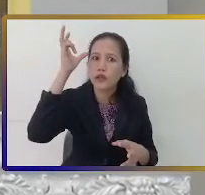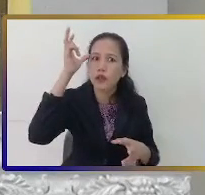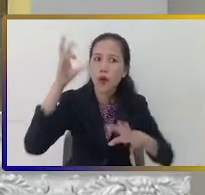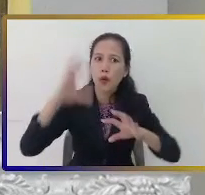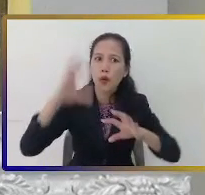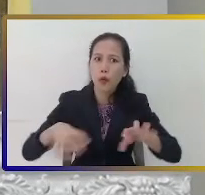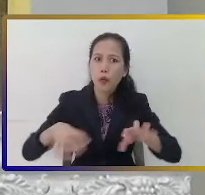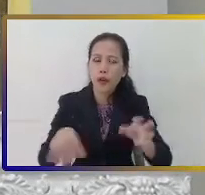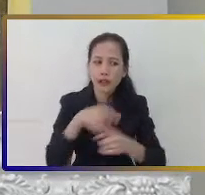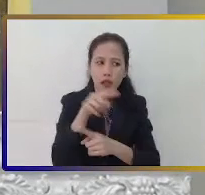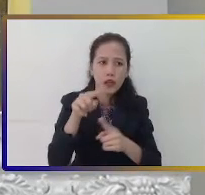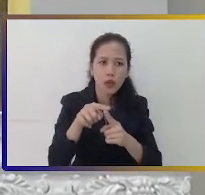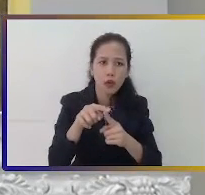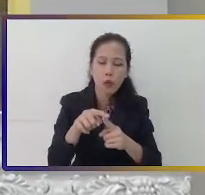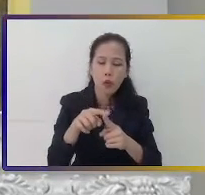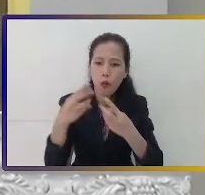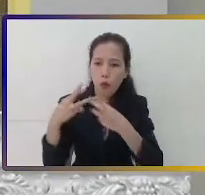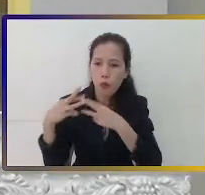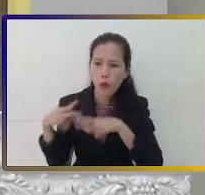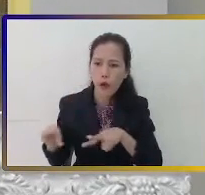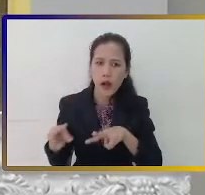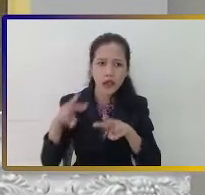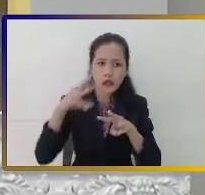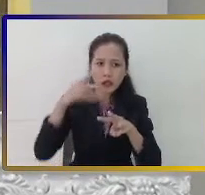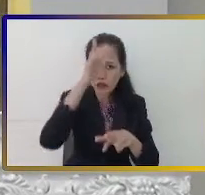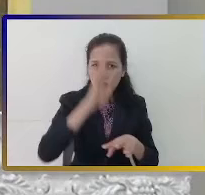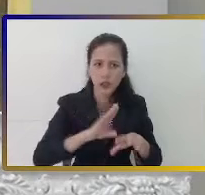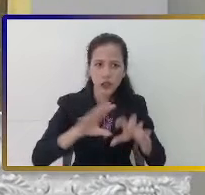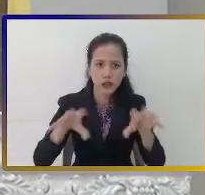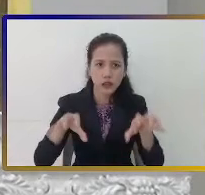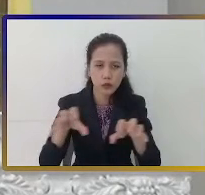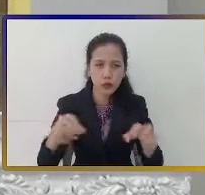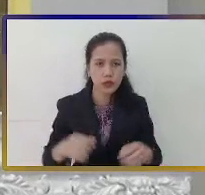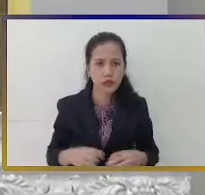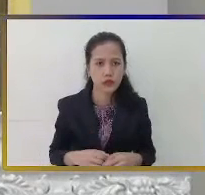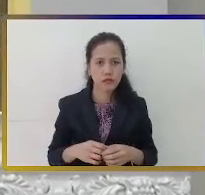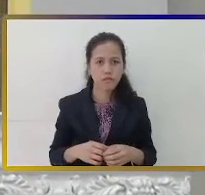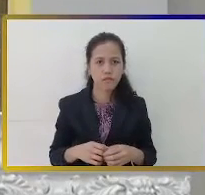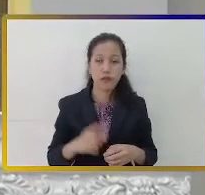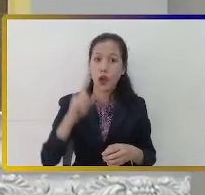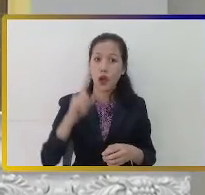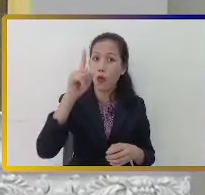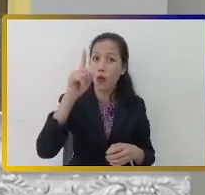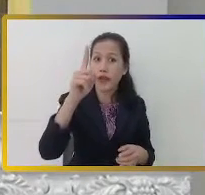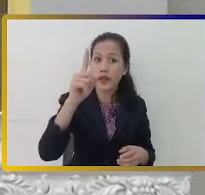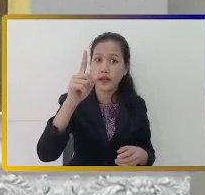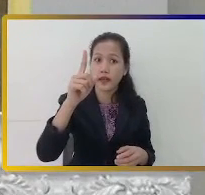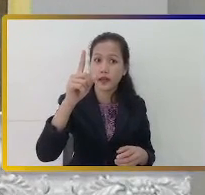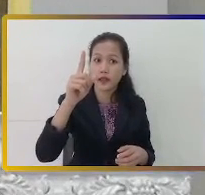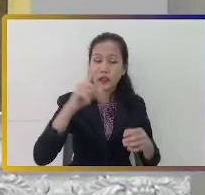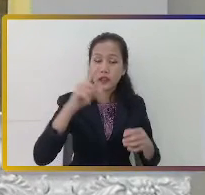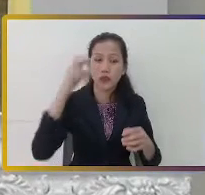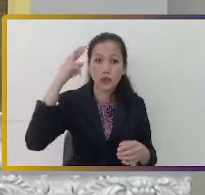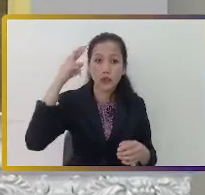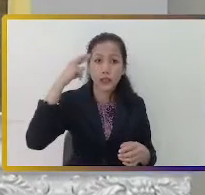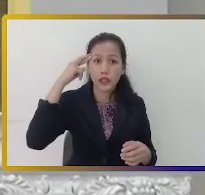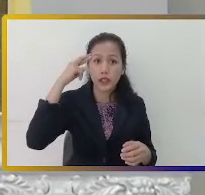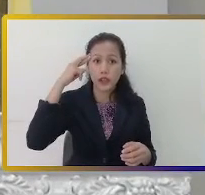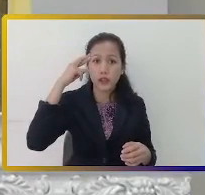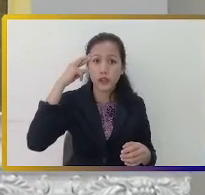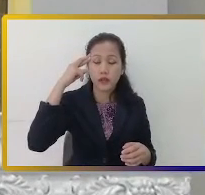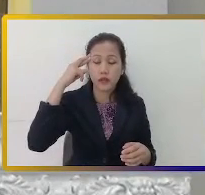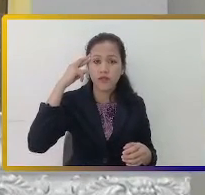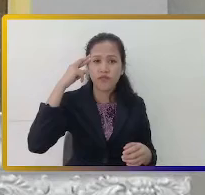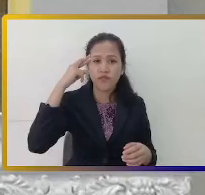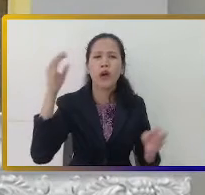trabaho. Alam niyo po ang reason? Number one na hindrance ngayon sa loob ng tahanan, walang oras ang family. Walang